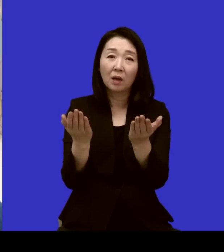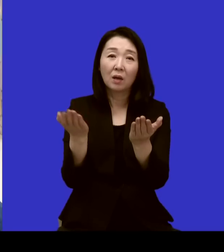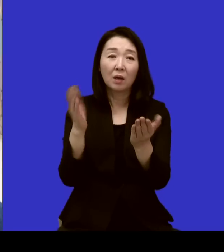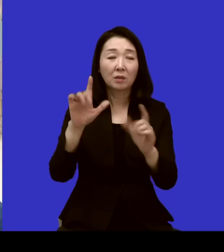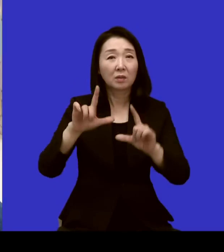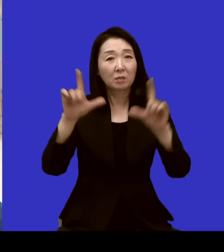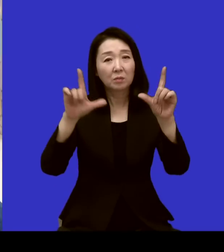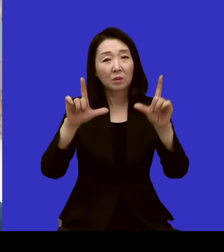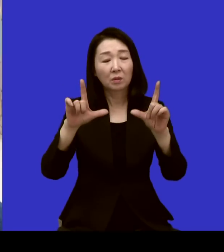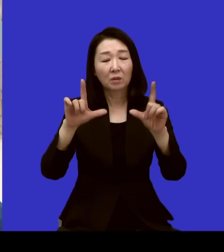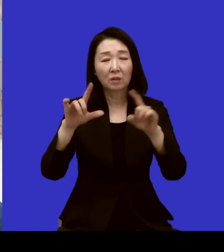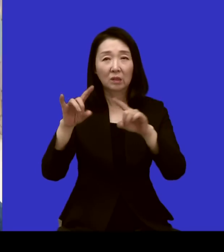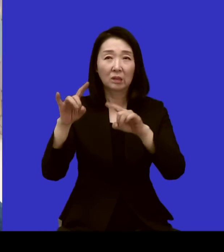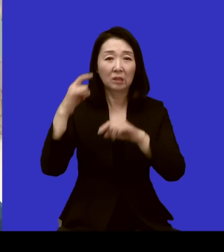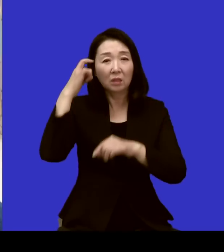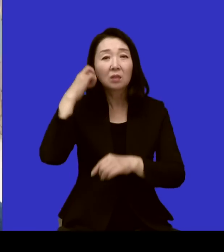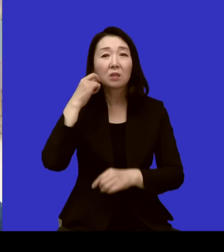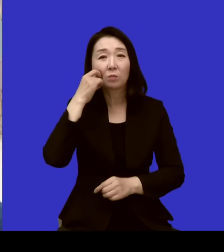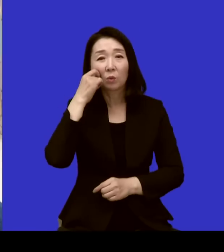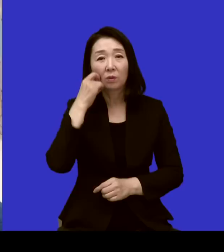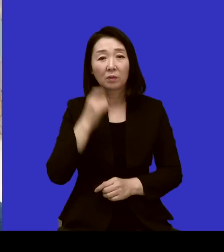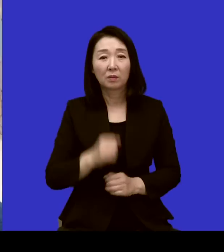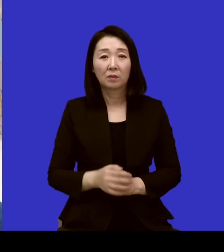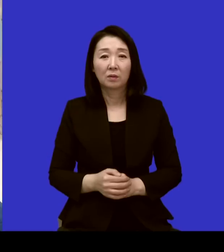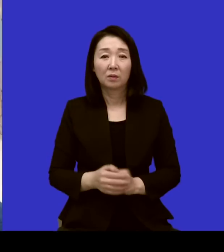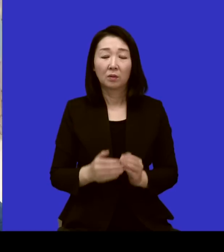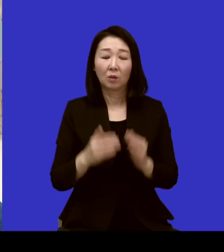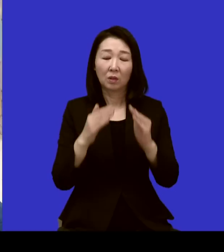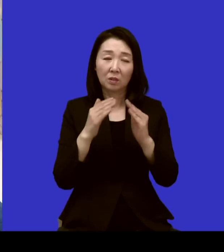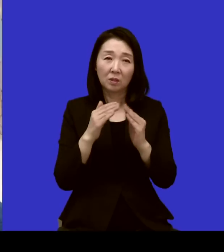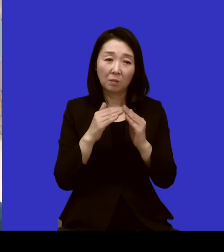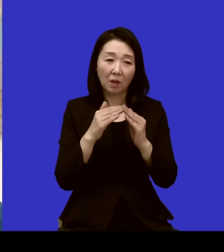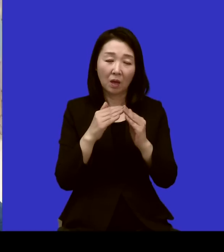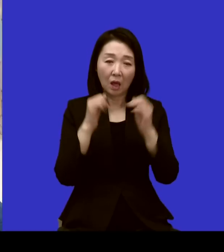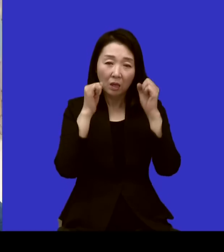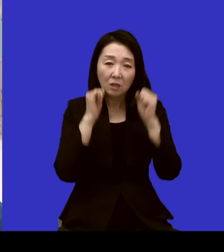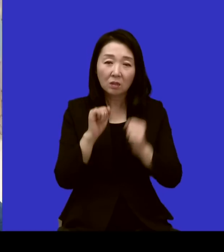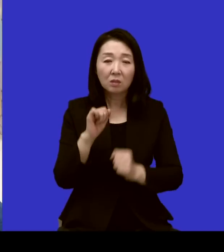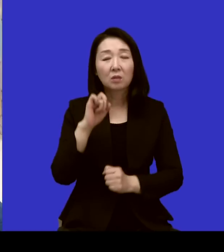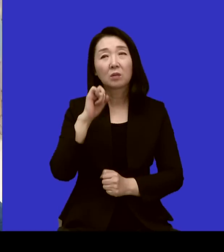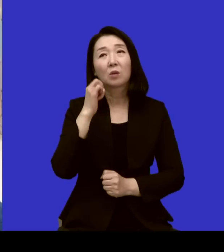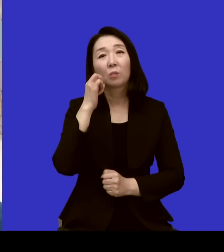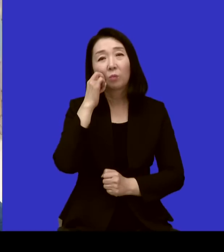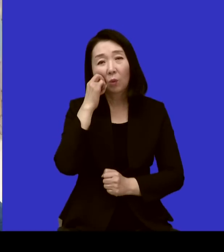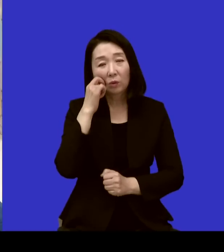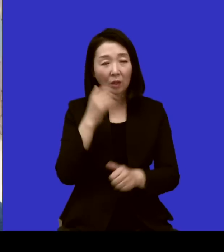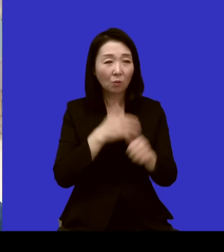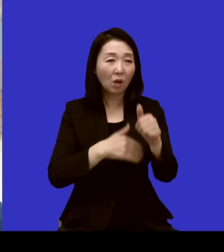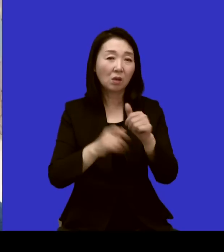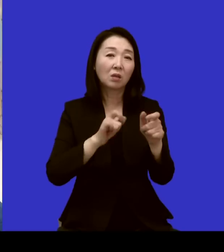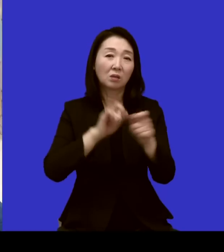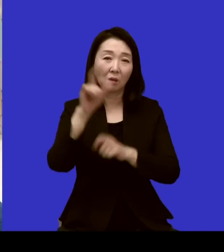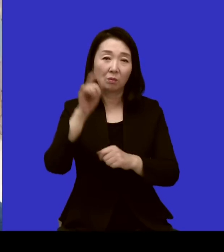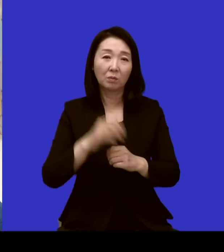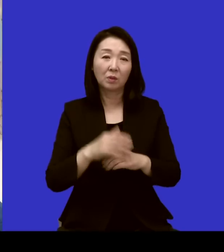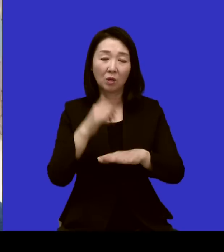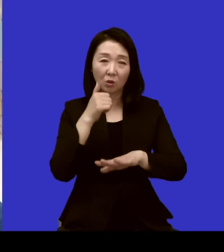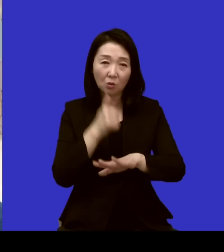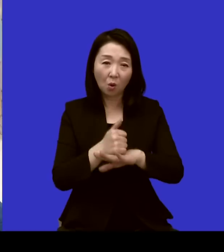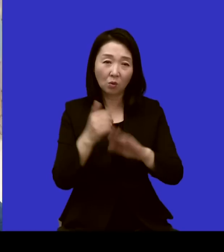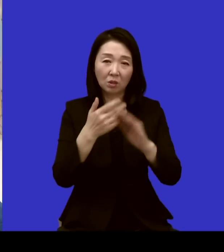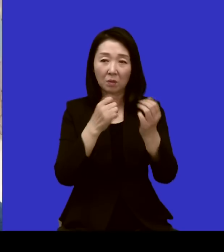현실적으로 잘 와닿지 않으시나 봐요. 이제 그러다 보니까 집에 있을 수 없는 환경인 아이들이 대부분이었고, 이제 그러다 보니까 가출하게